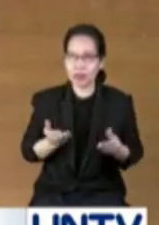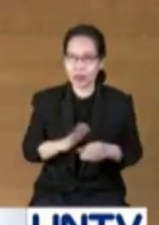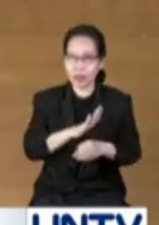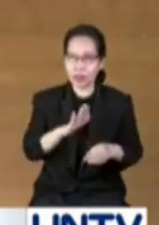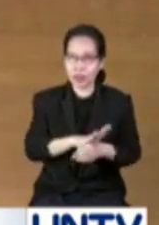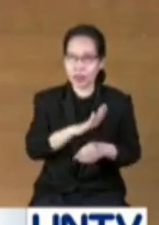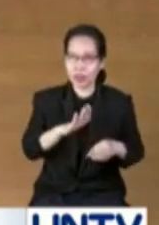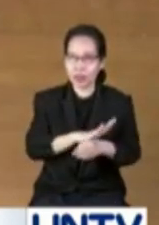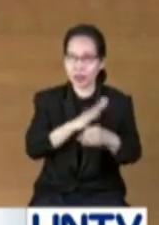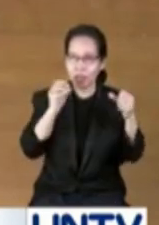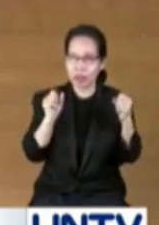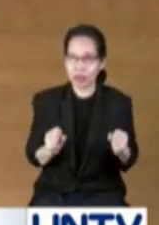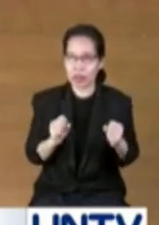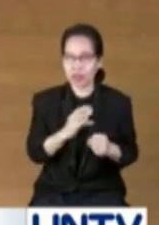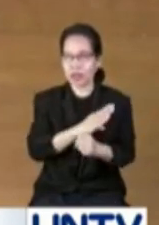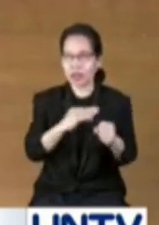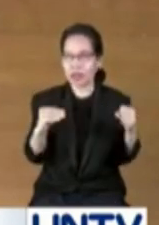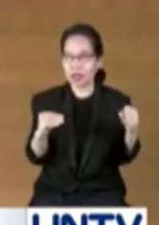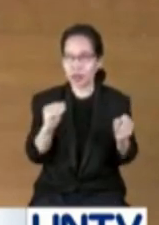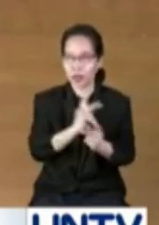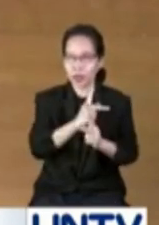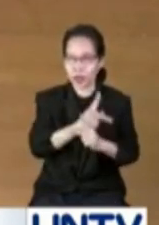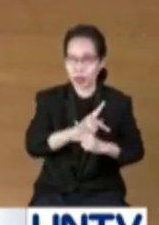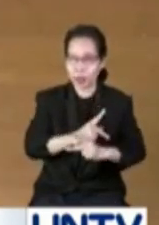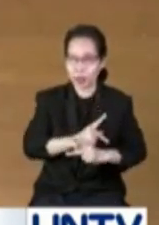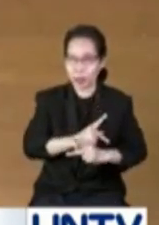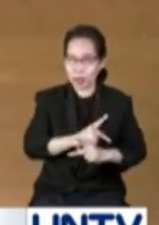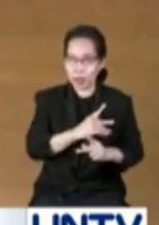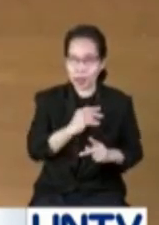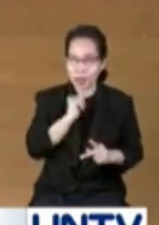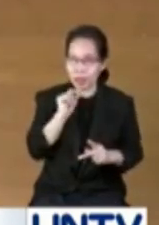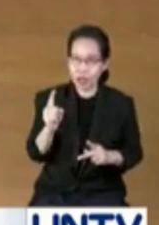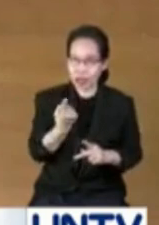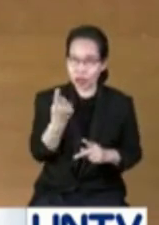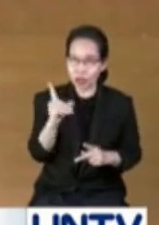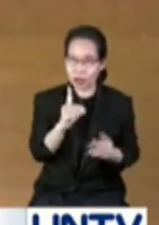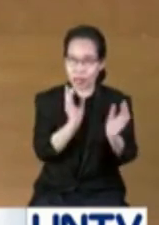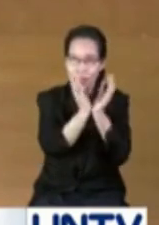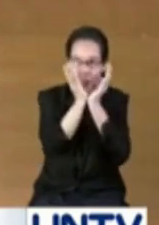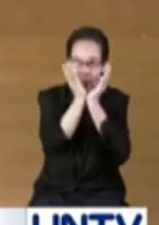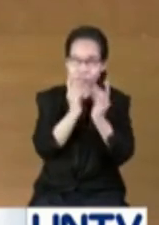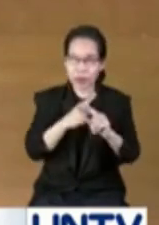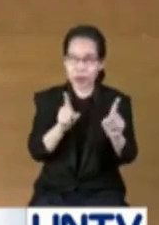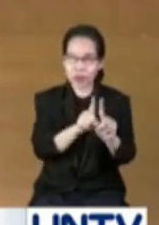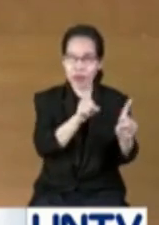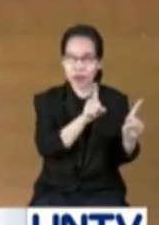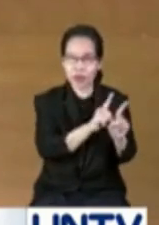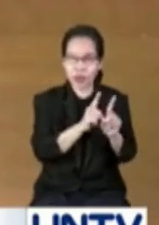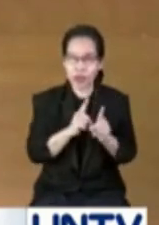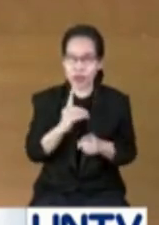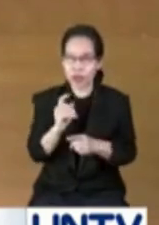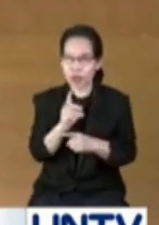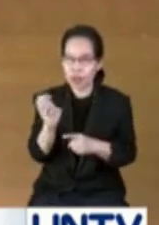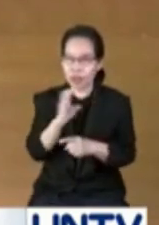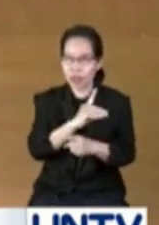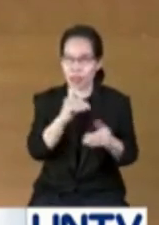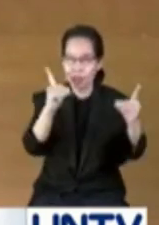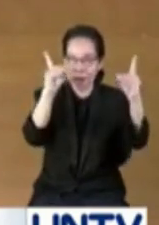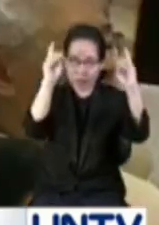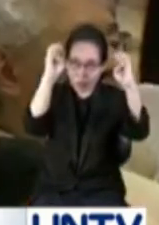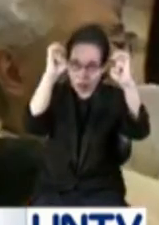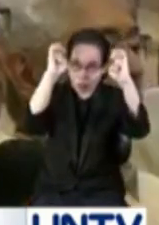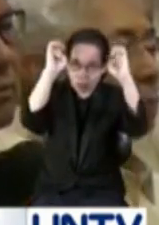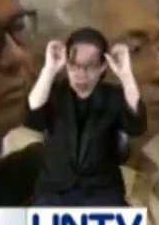kakayahan at maging produktibo. Hindi lamang DSWD, kundi pati ang DOLE, ang DepEd, TESDA, CHED